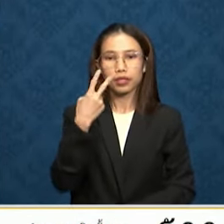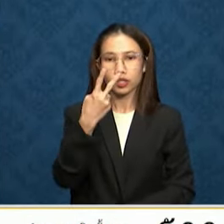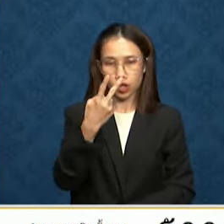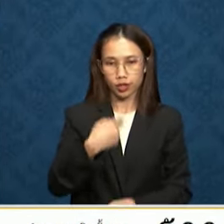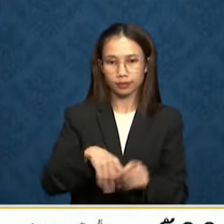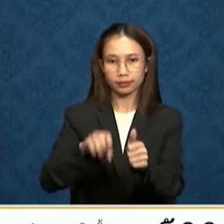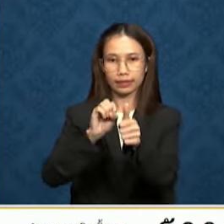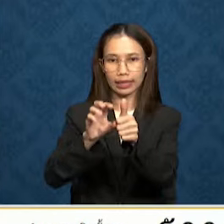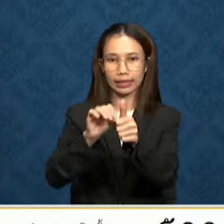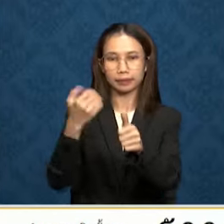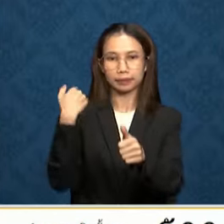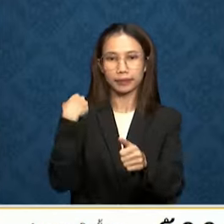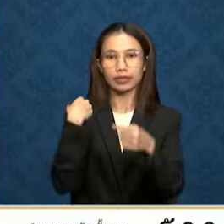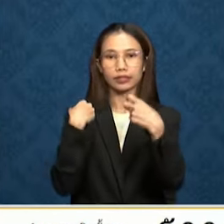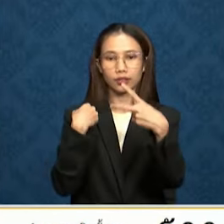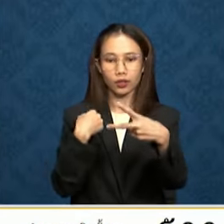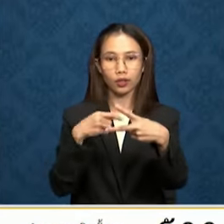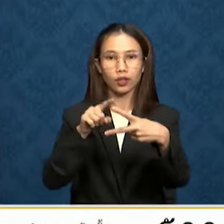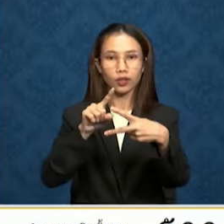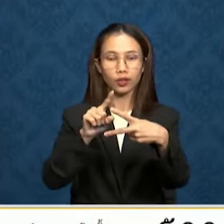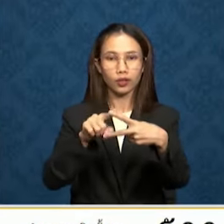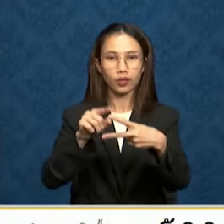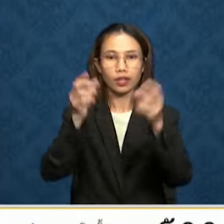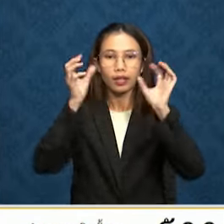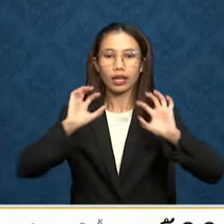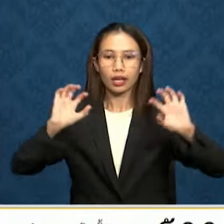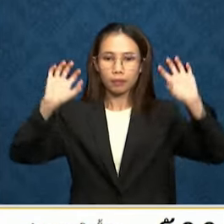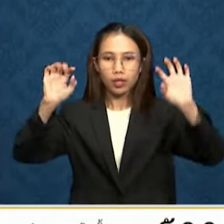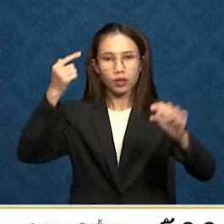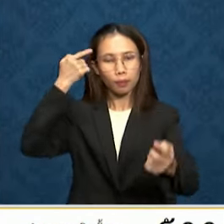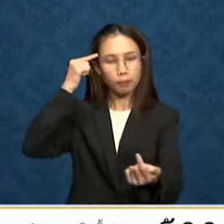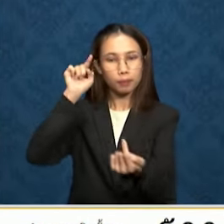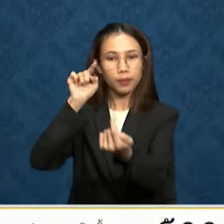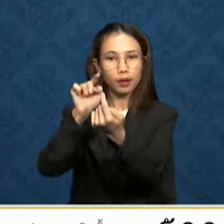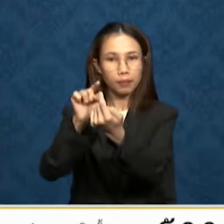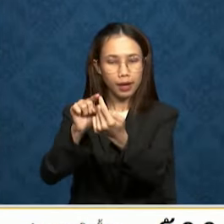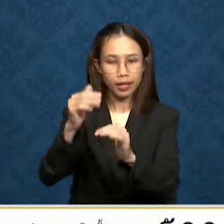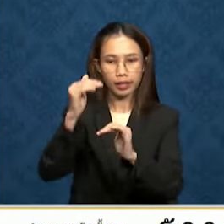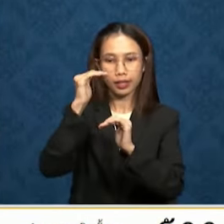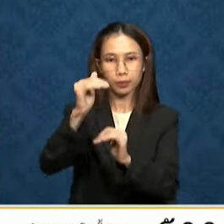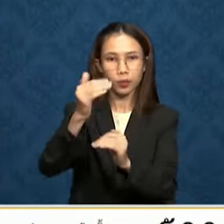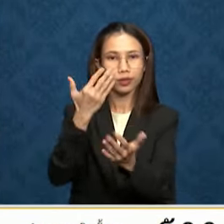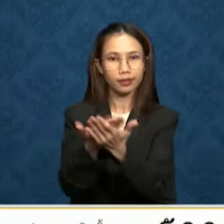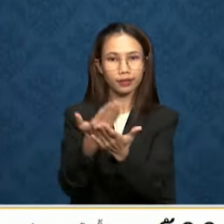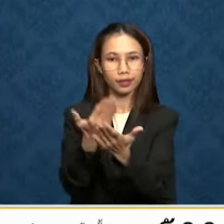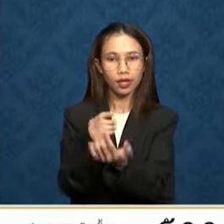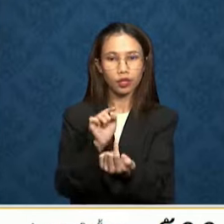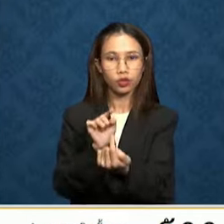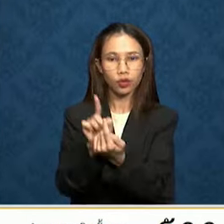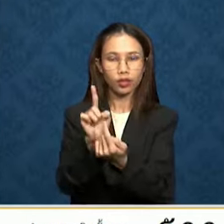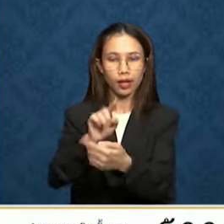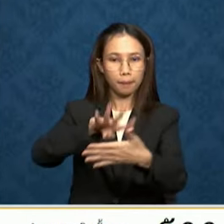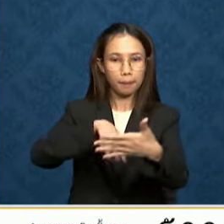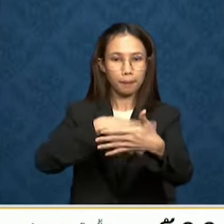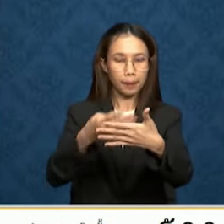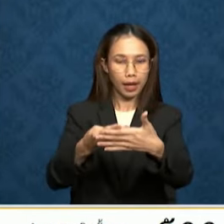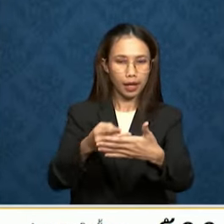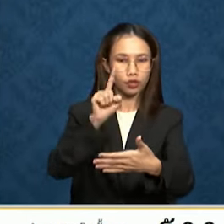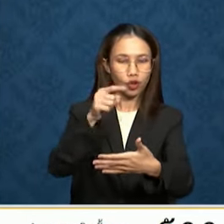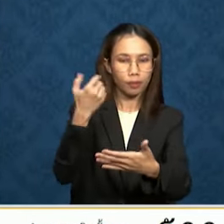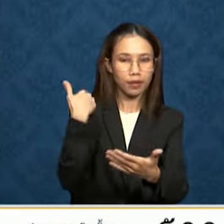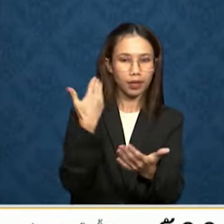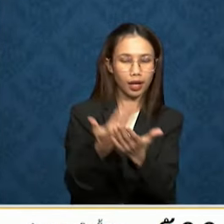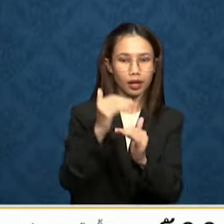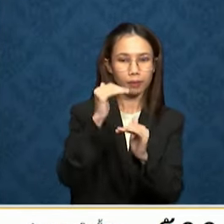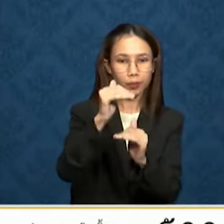ค่ะก็คือรัฐบาลต้องตั้งเป้าหมายและตั้งกรอบงบประมาณสำหรับแต่ละนโยบายของรัฐบาล